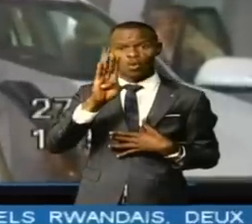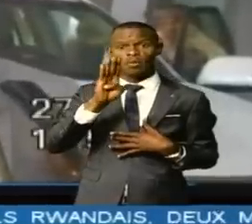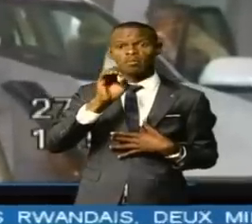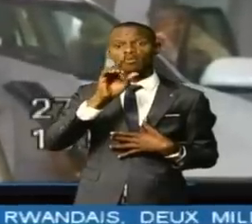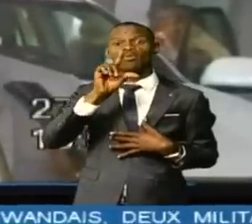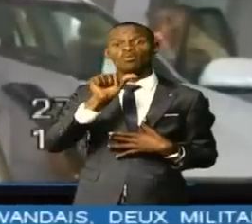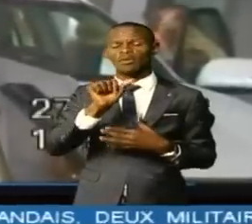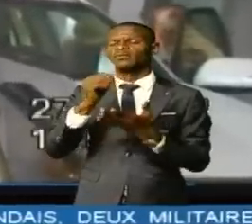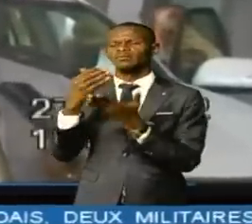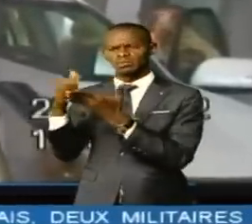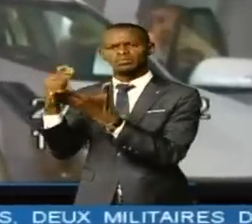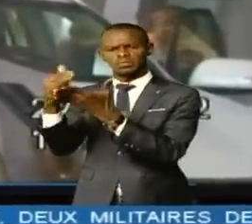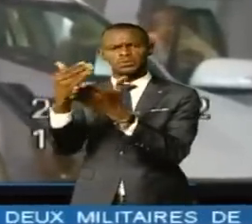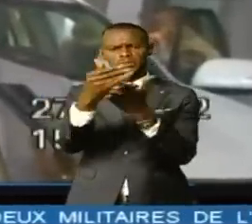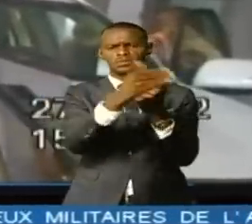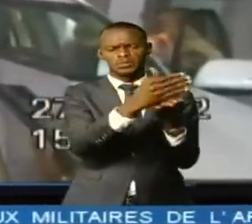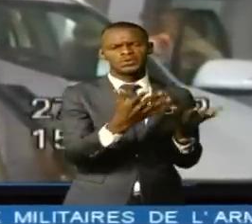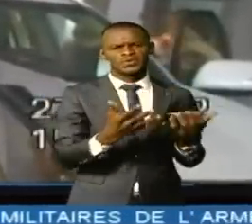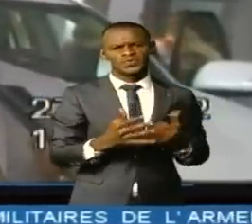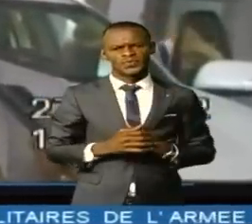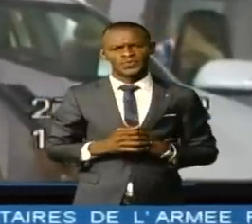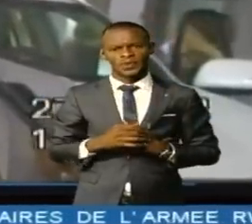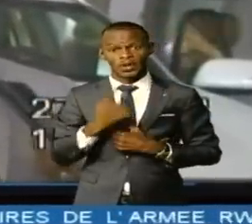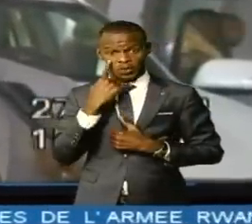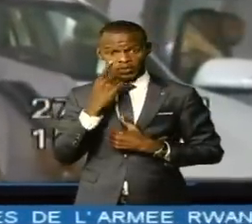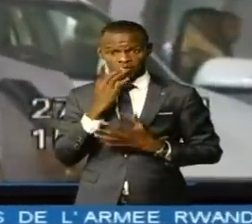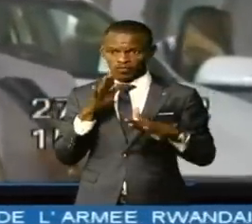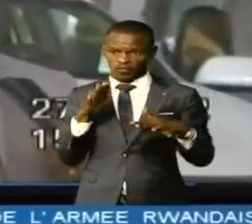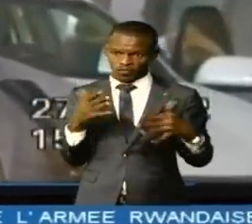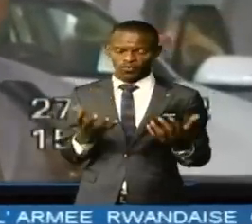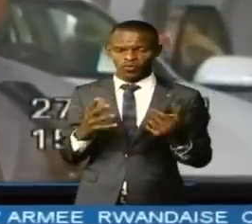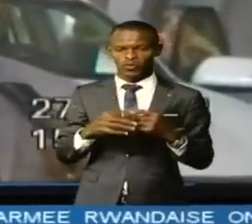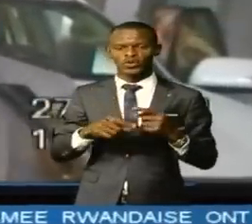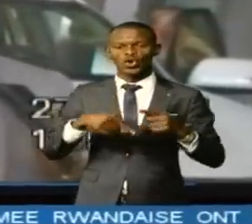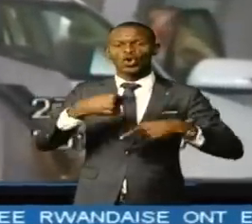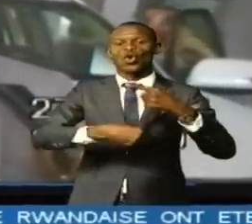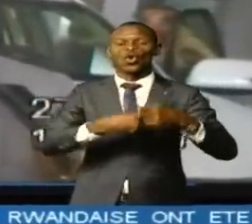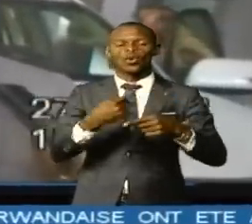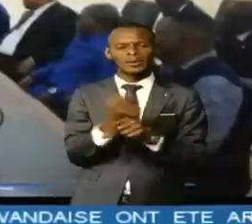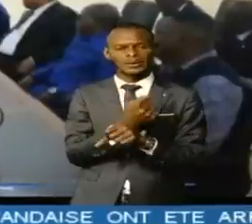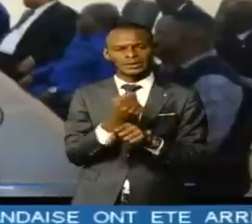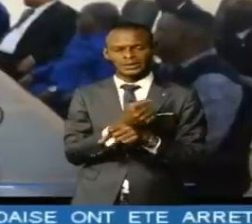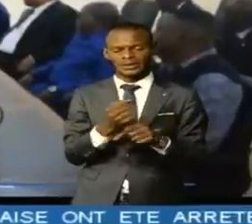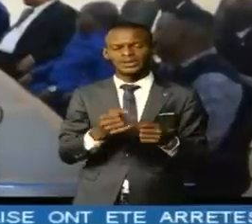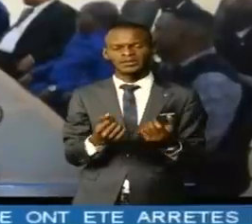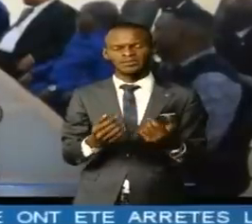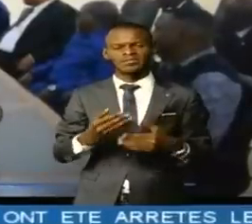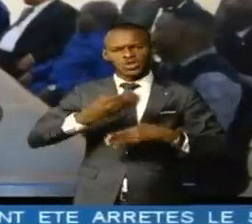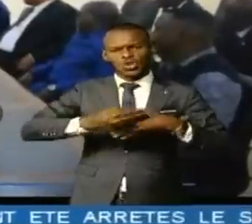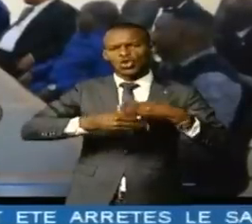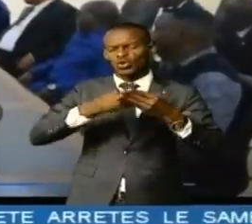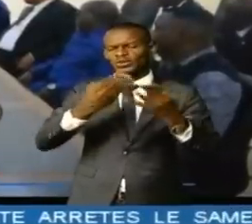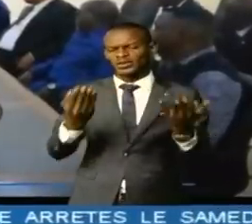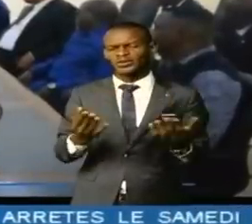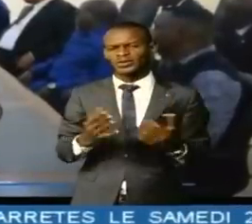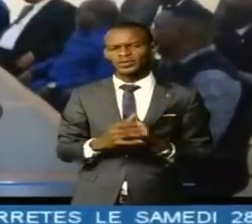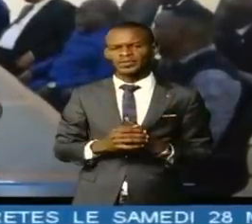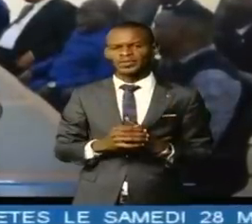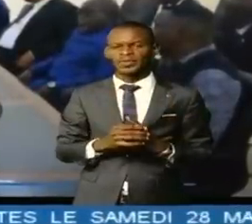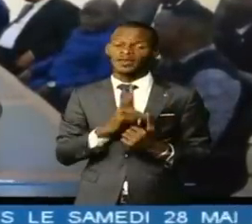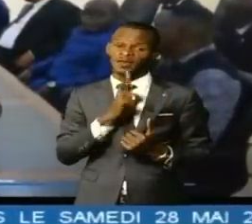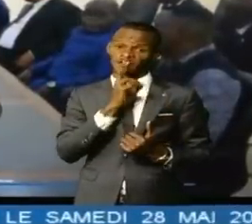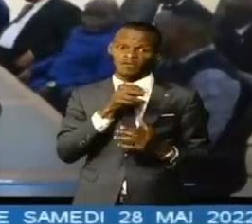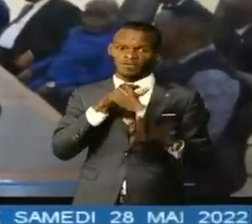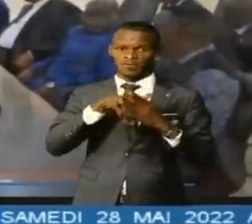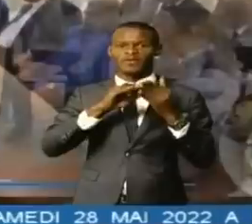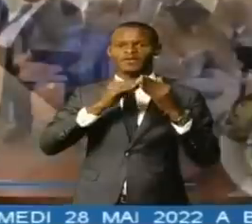comment lancer le coup d'envoi officiel des changements de ces tenues-là. À en croire la Croix-Rouge, à Mbandaka, les